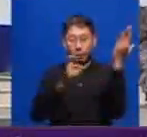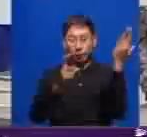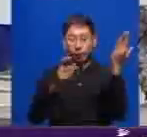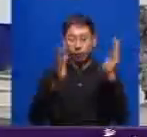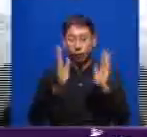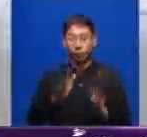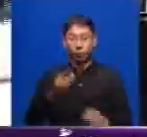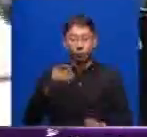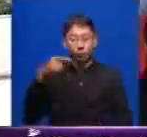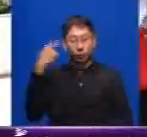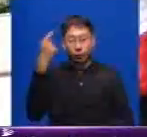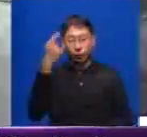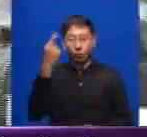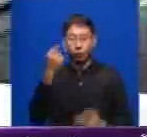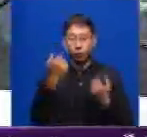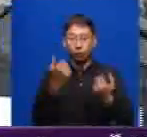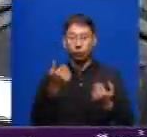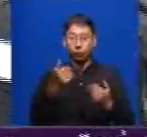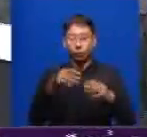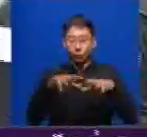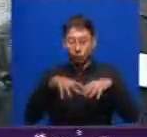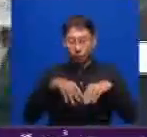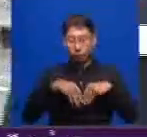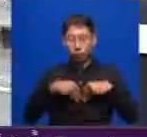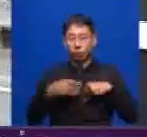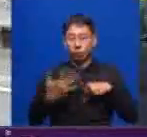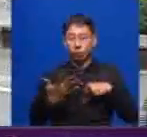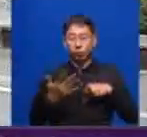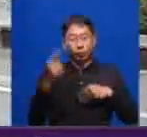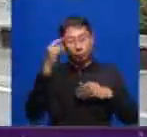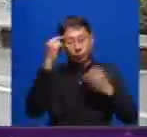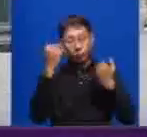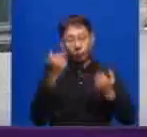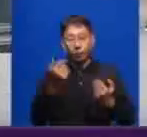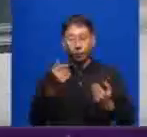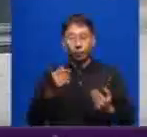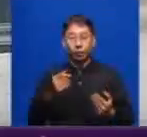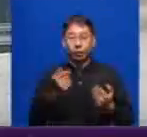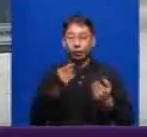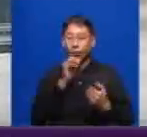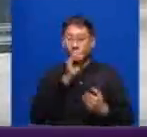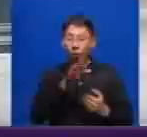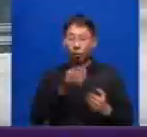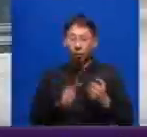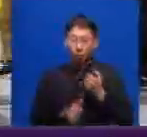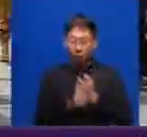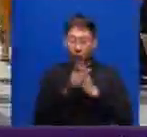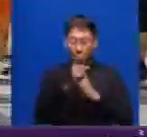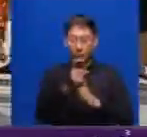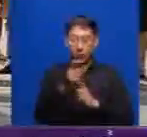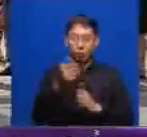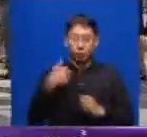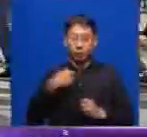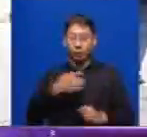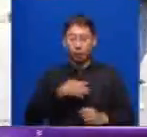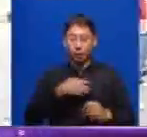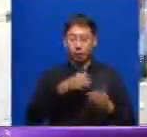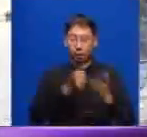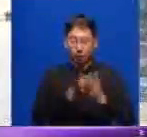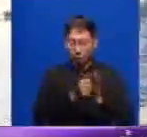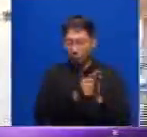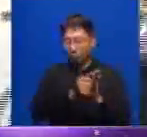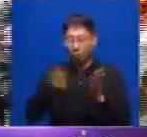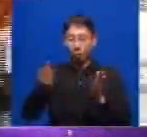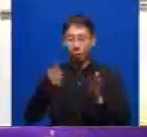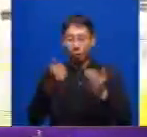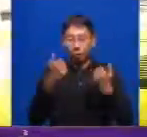ความเชื่อมั่นโดยเฉพาะภาพการตั้งบังเกอร์ในหลายจุดเป็นการตอกย้ำถึงความไม่ปลอดภัยจึงอยากให้นำบังเกอร์ออกเพื่อให้นักท่องเ